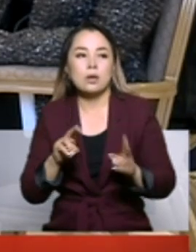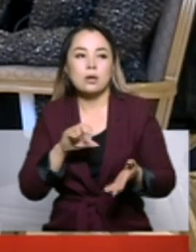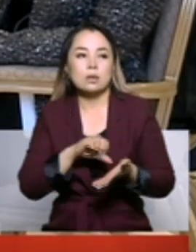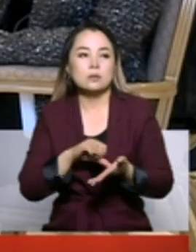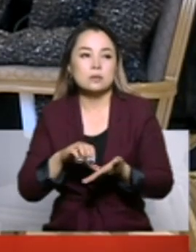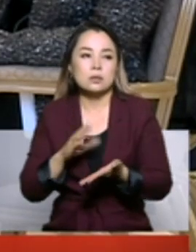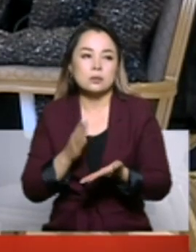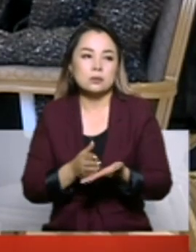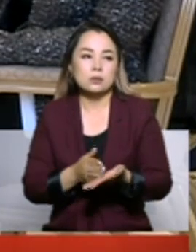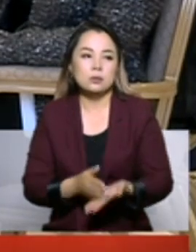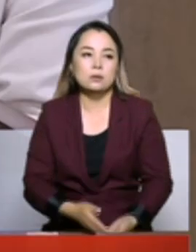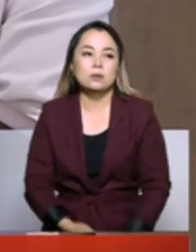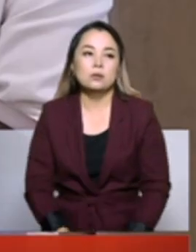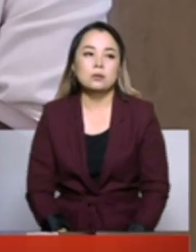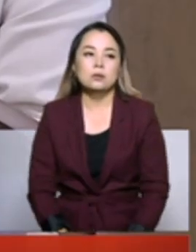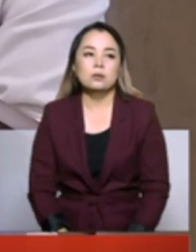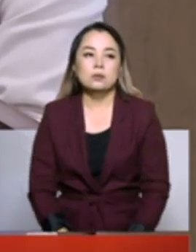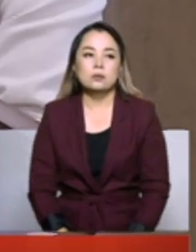қатысты.